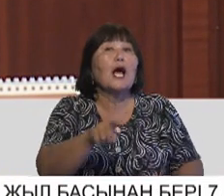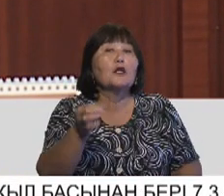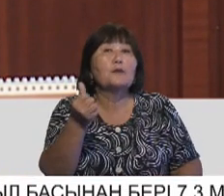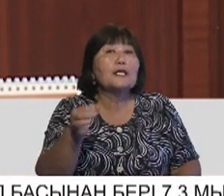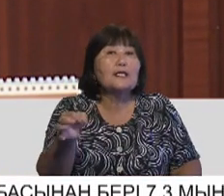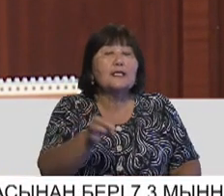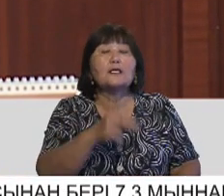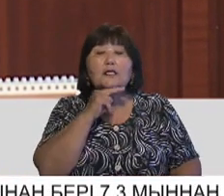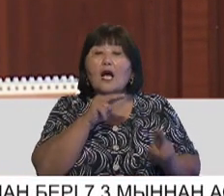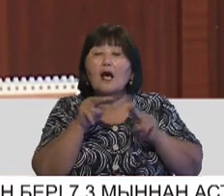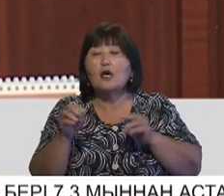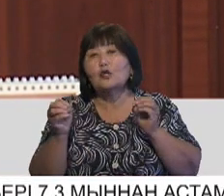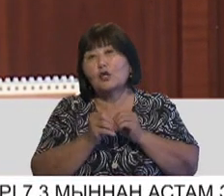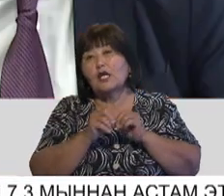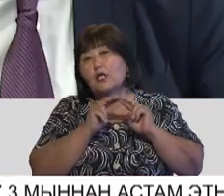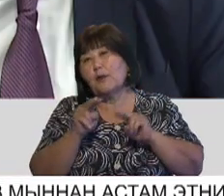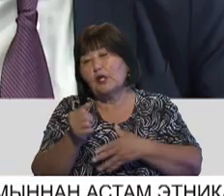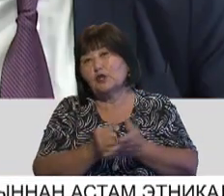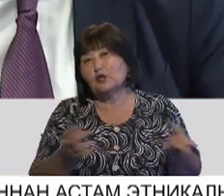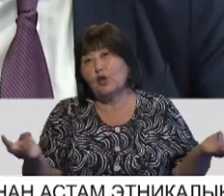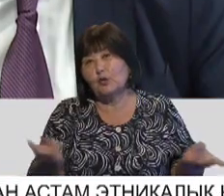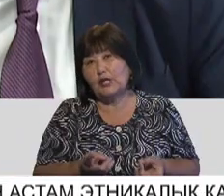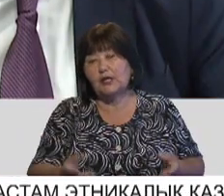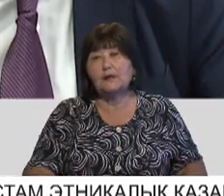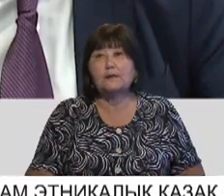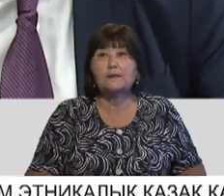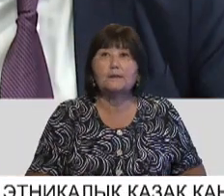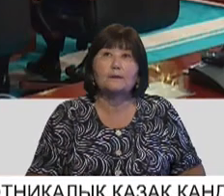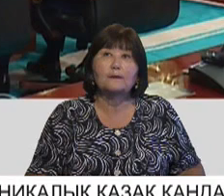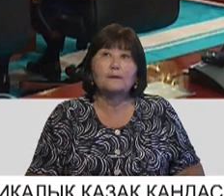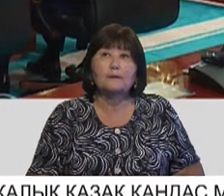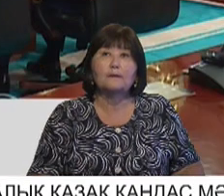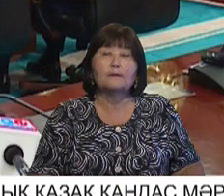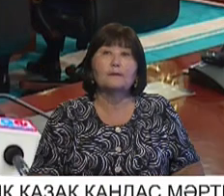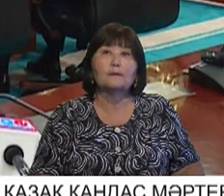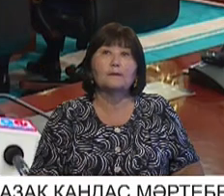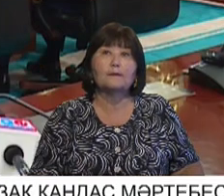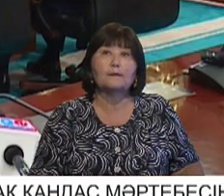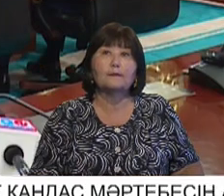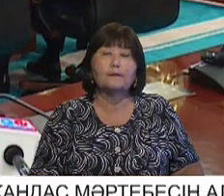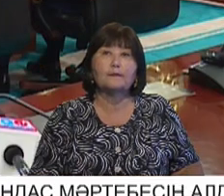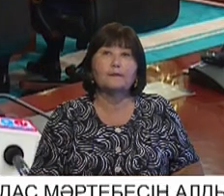теңгесін қадағалап, тұрақты бақылауда ұстаңыздар. Айнұр Тоңшпаева, Талғат Әлменов, Төрехан Қожахметов, Қызылорда телеарнасы.